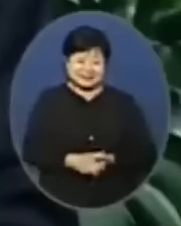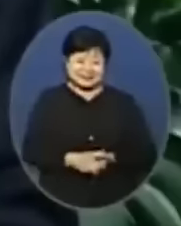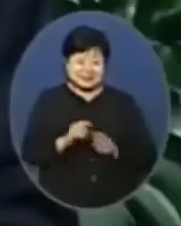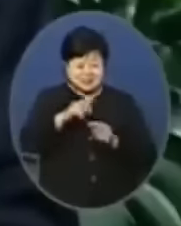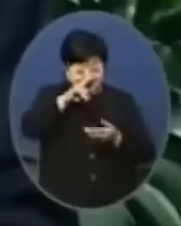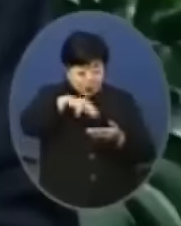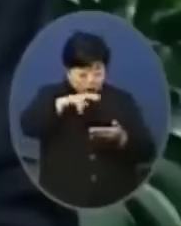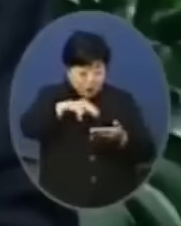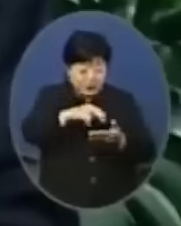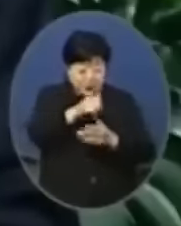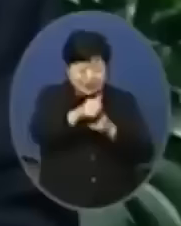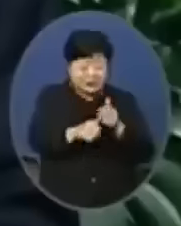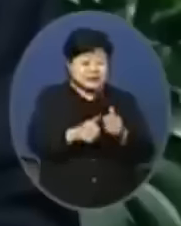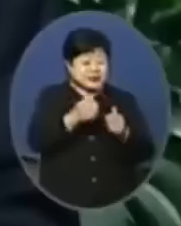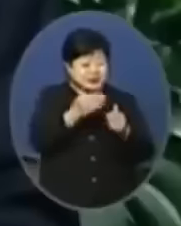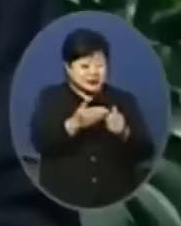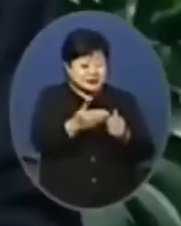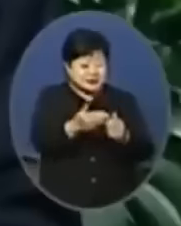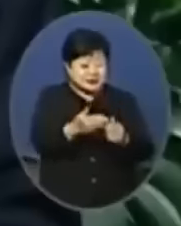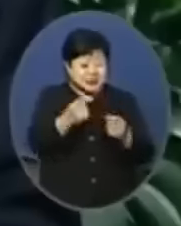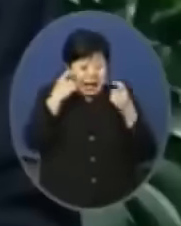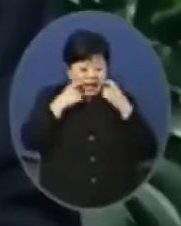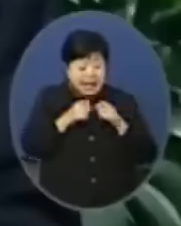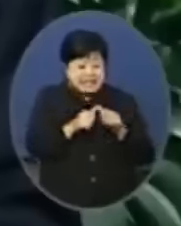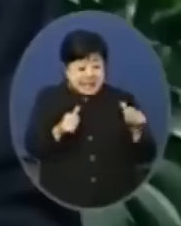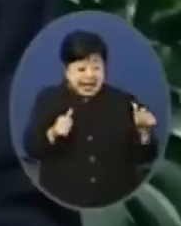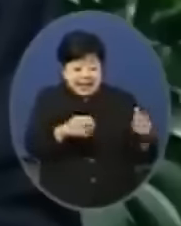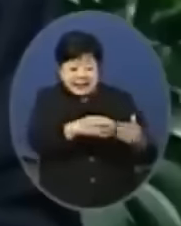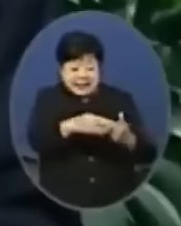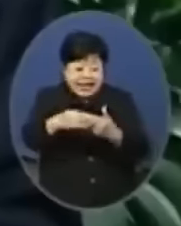성경에 보면은 하나님께서 에스겔을 데리고